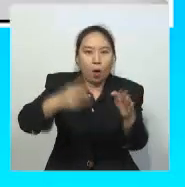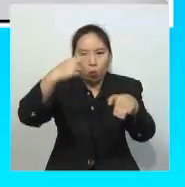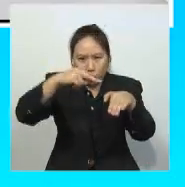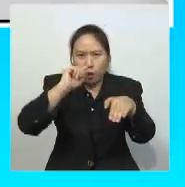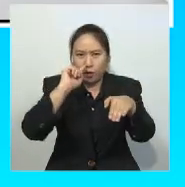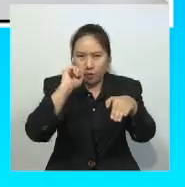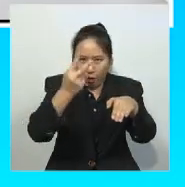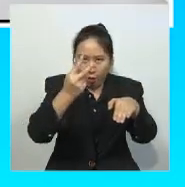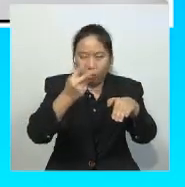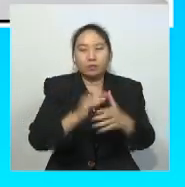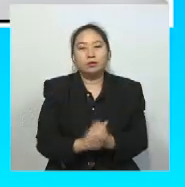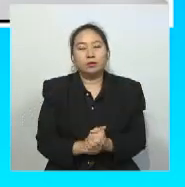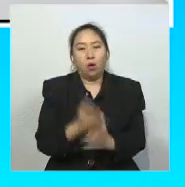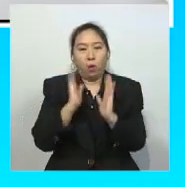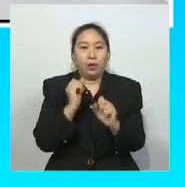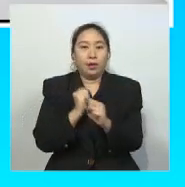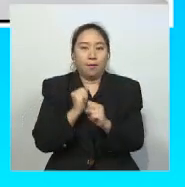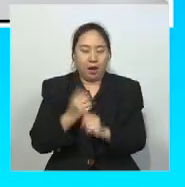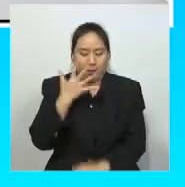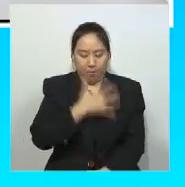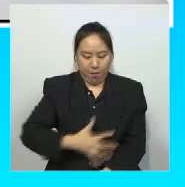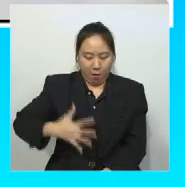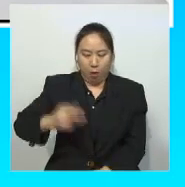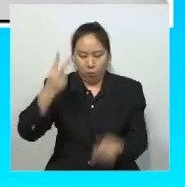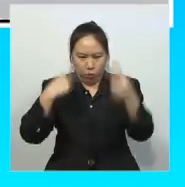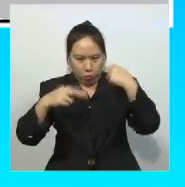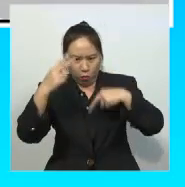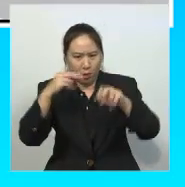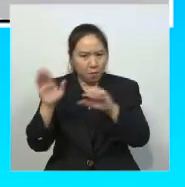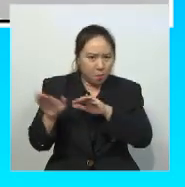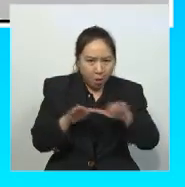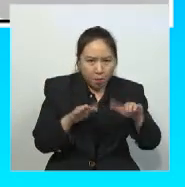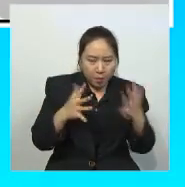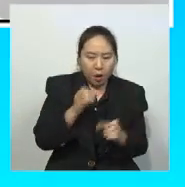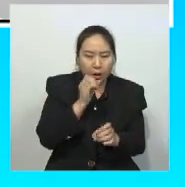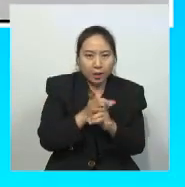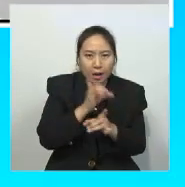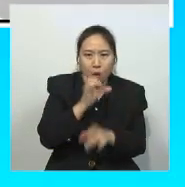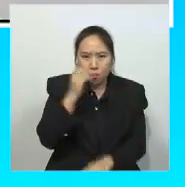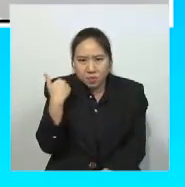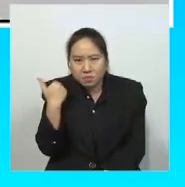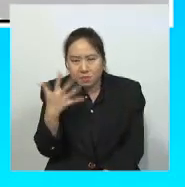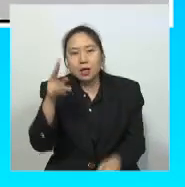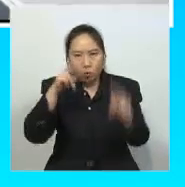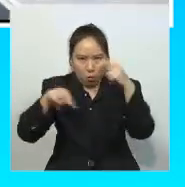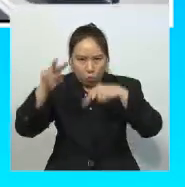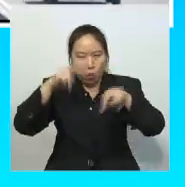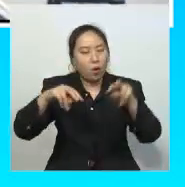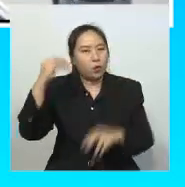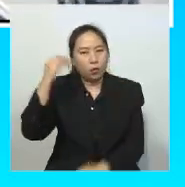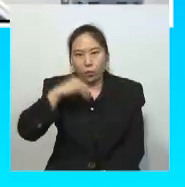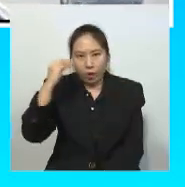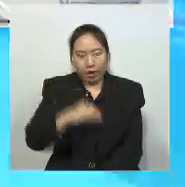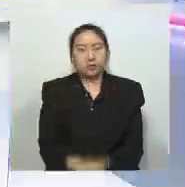งขึ้นกวดขันความพร้อมของพนักงานขับรถตรวจวัดระดับแอลกอฮอล์ของผู้ขับขี่ทุกคนค่ะ ใช่ค่ะตอน